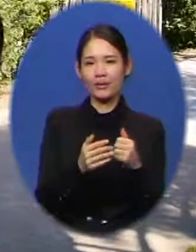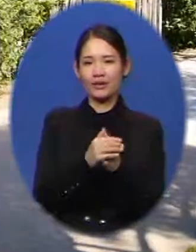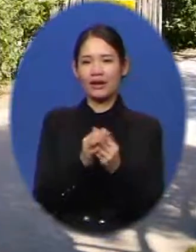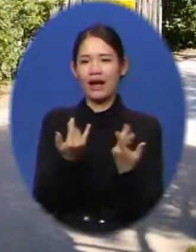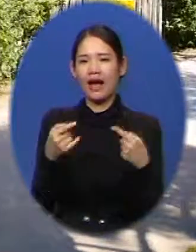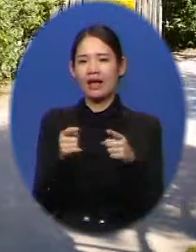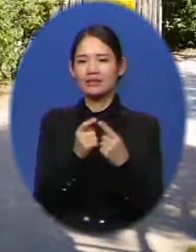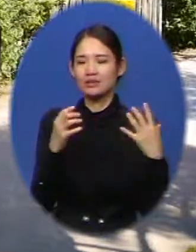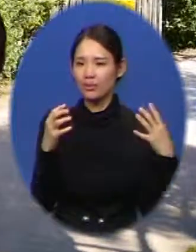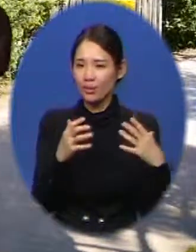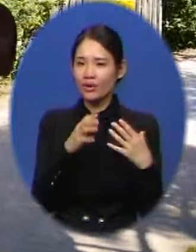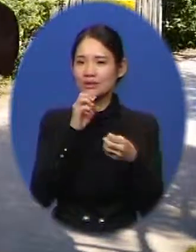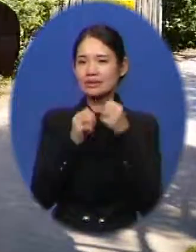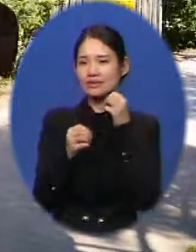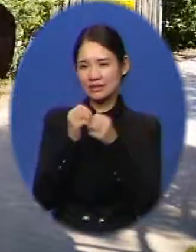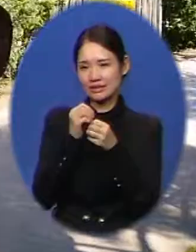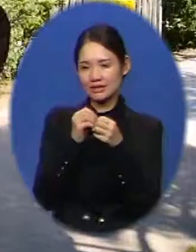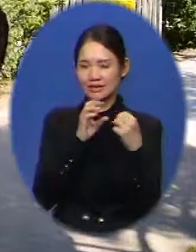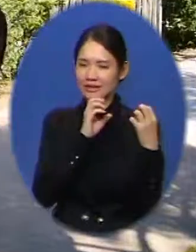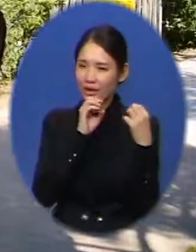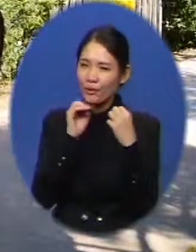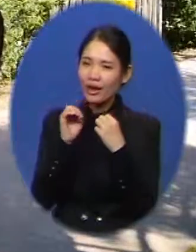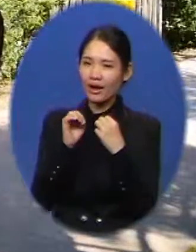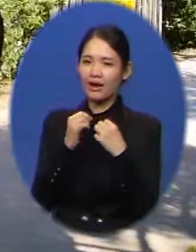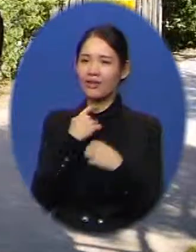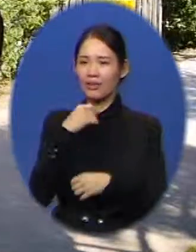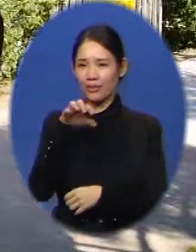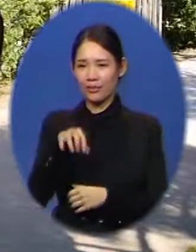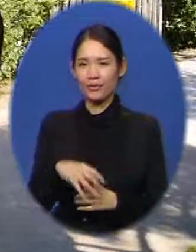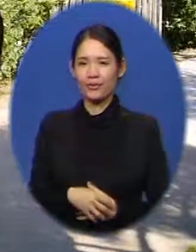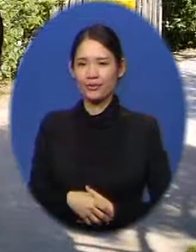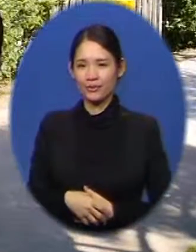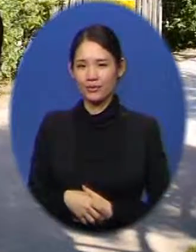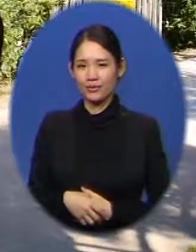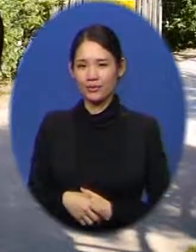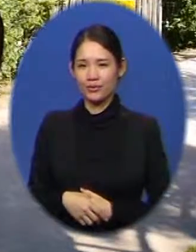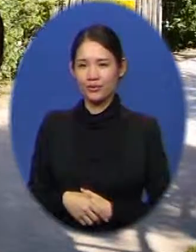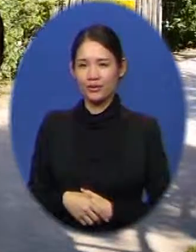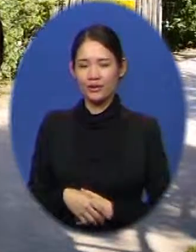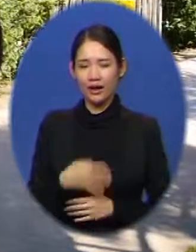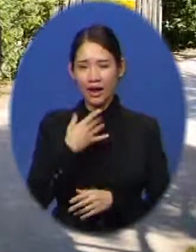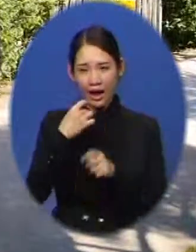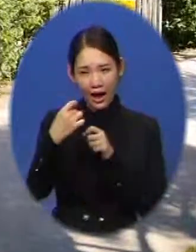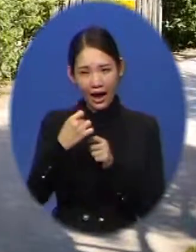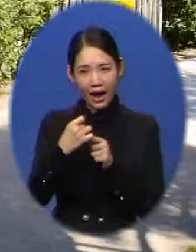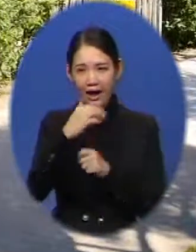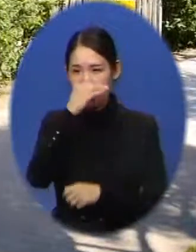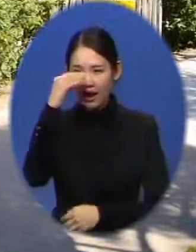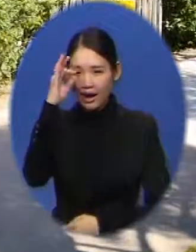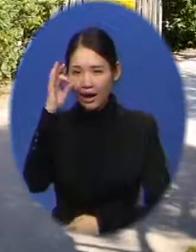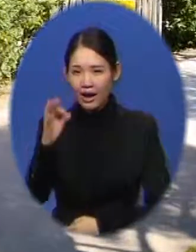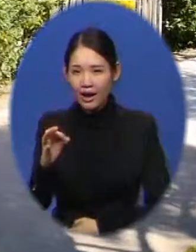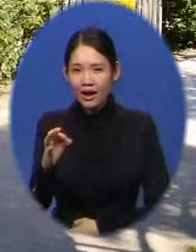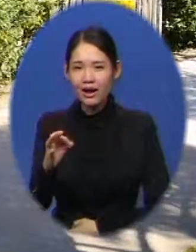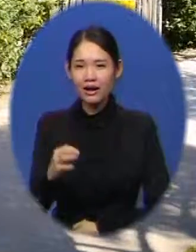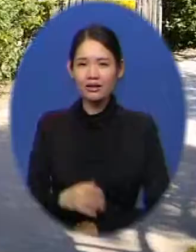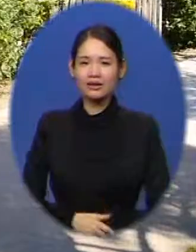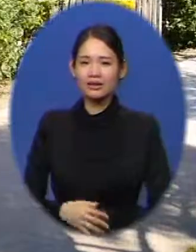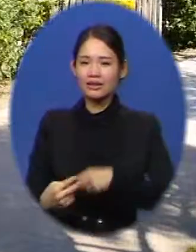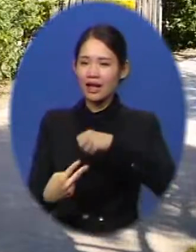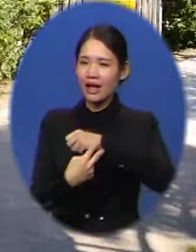모여서 이제 시를 나누고 대화를 나누고 VIP들이. 그래서 이제 이렇게 가까이 보세요. 가까이 보시면 저기